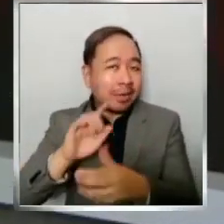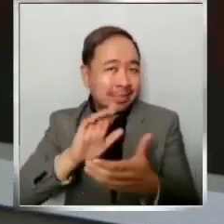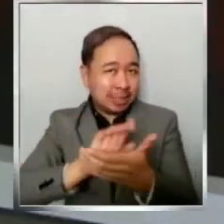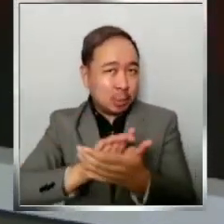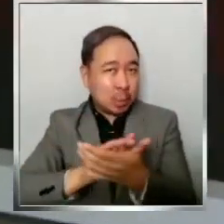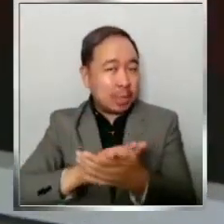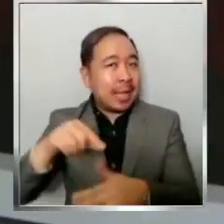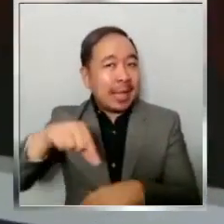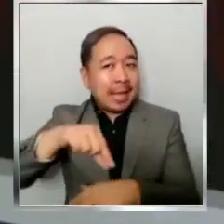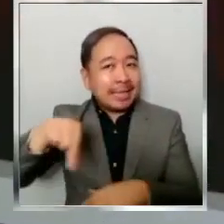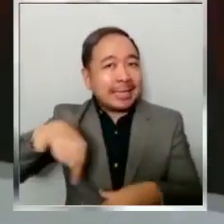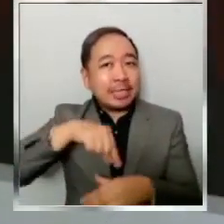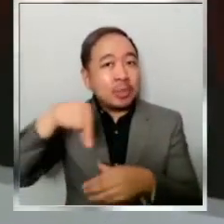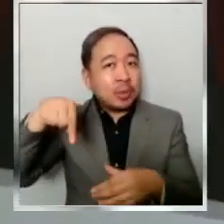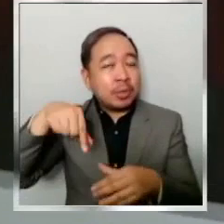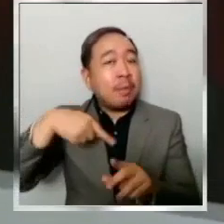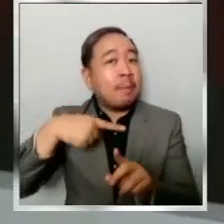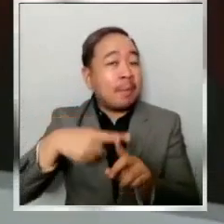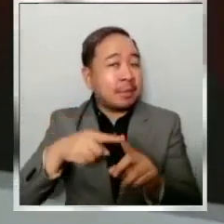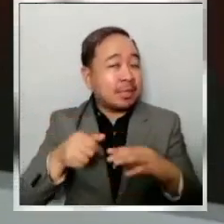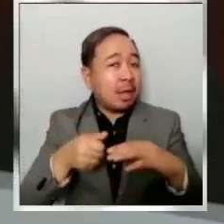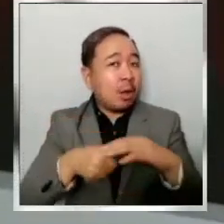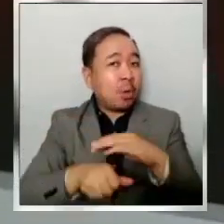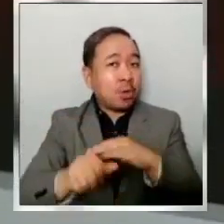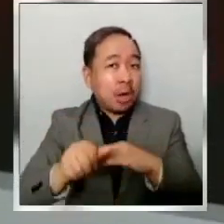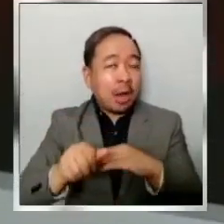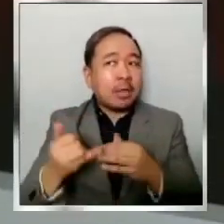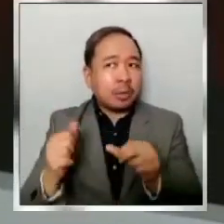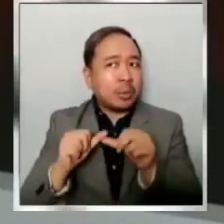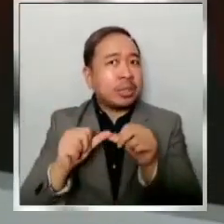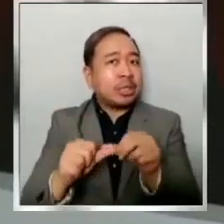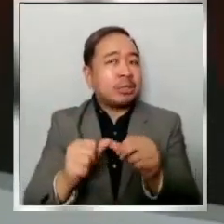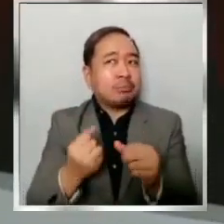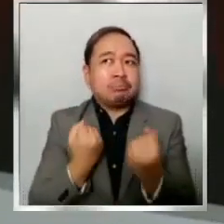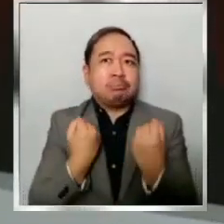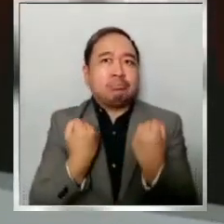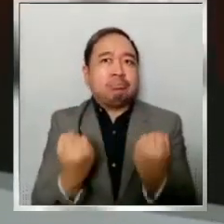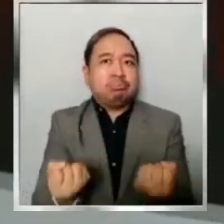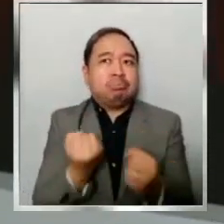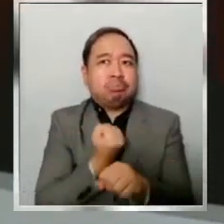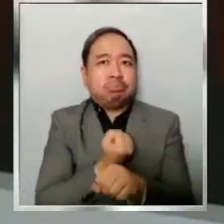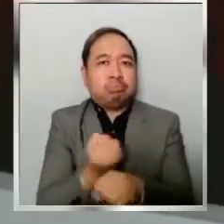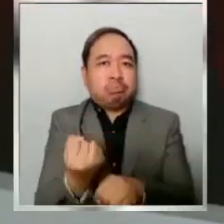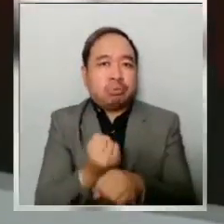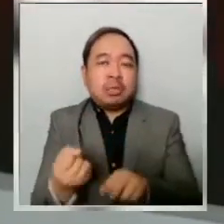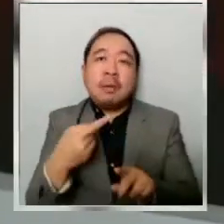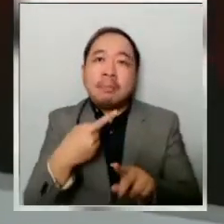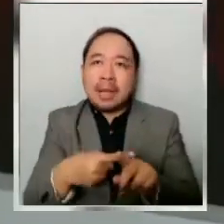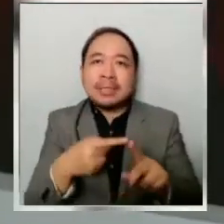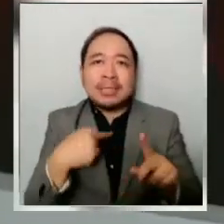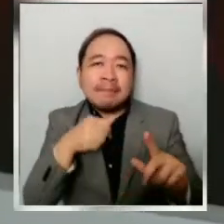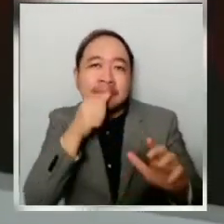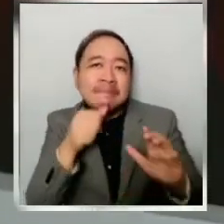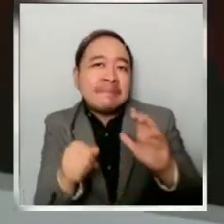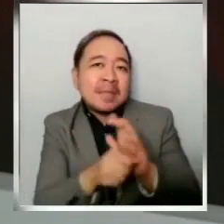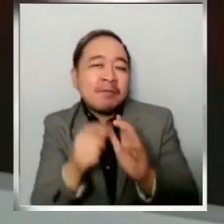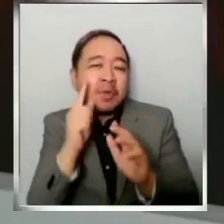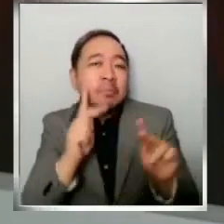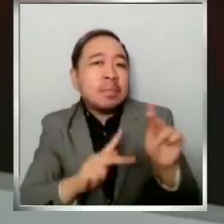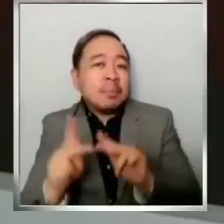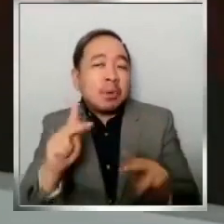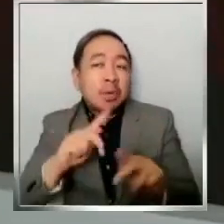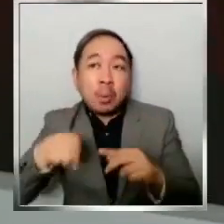at Aurora na nananatiling matatag. Nagsilbi ring silungan ng mga residente sa paghagupit ng